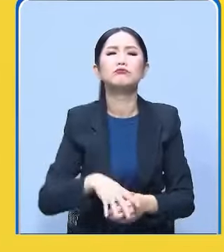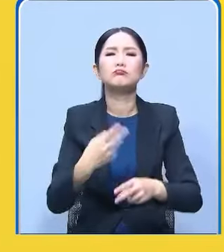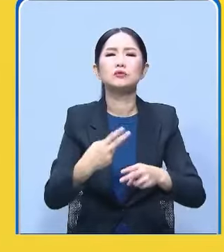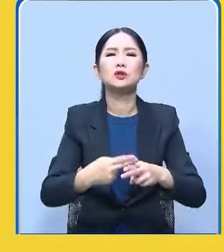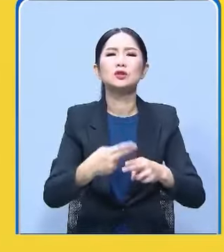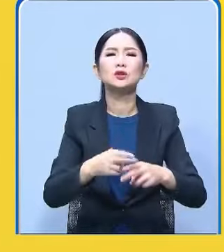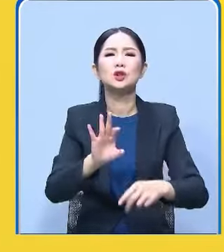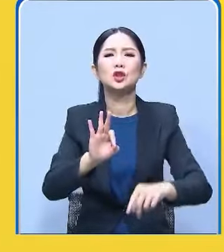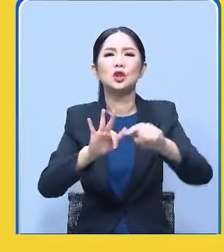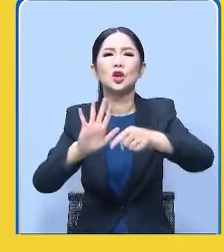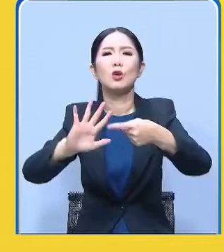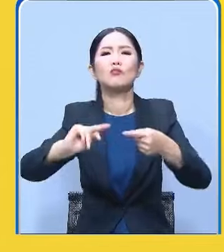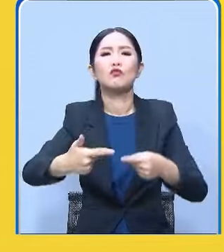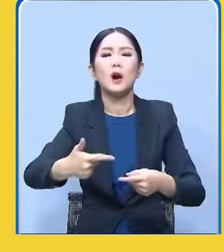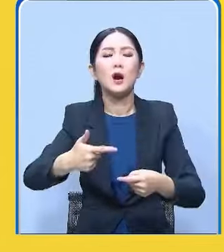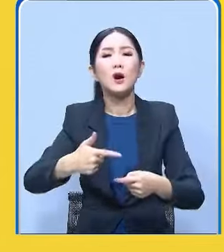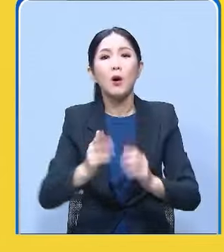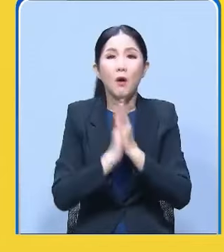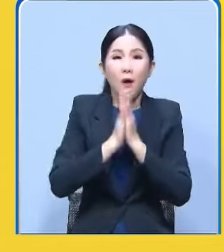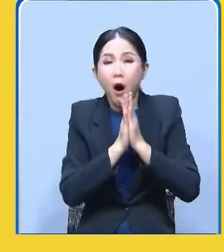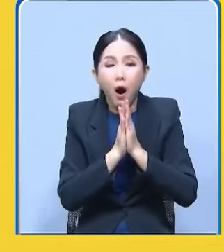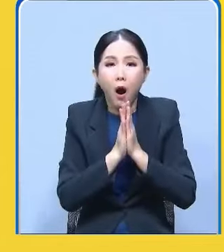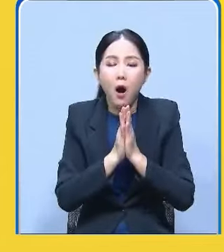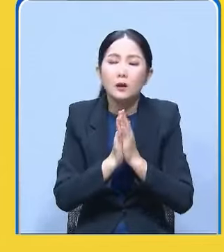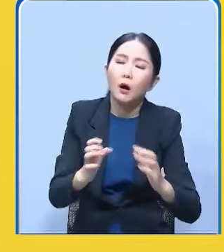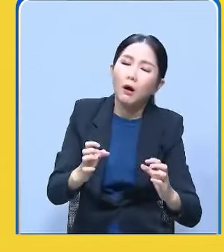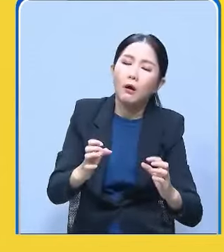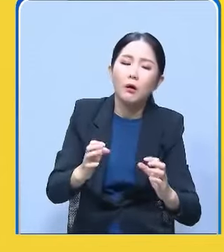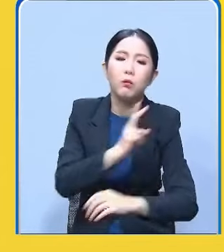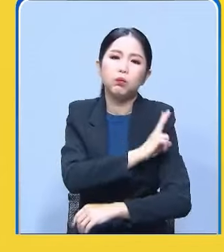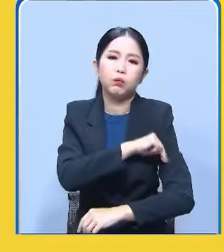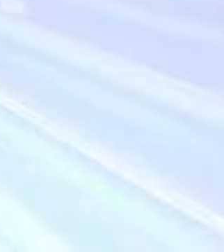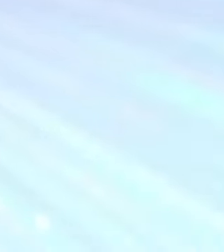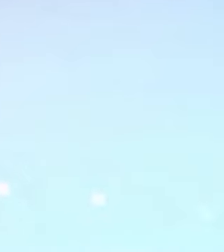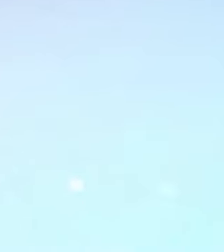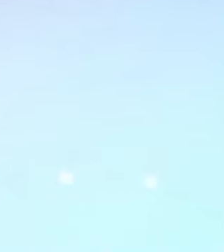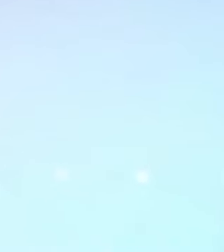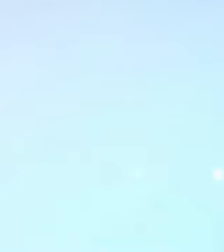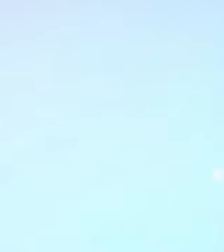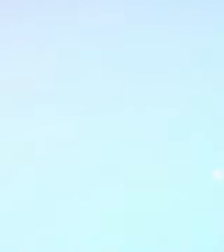ช็อกแล้วก็แบบเข้าโรงพยาบาลเลยนะก็เป็นห่วงเรื่องสุขภาพเหมือนกันเดี๋ยวรอดูเลยครับวันนี้เป็นยังไงครับ